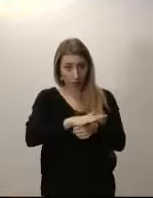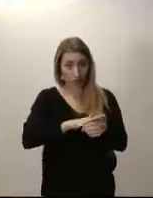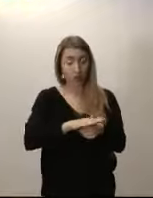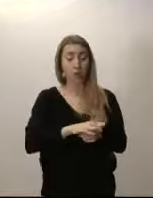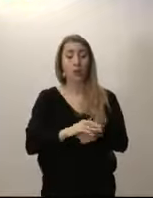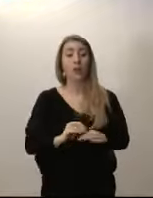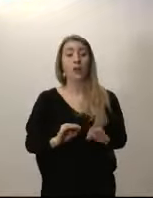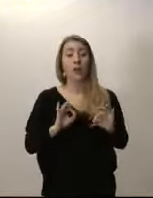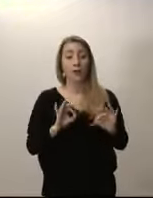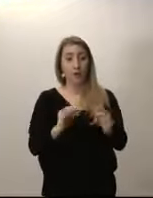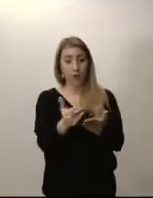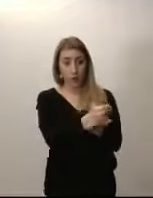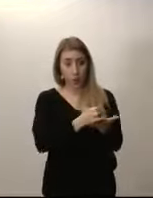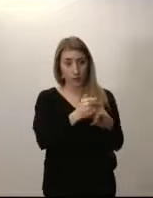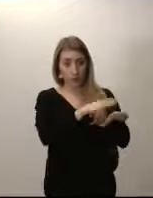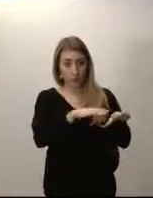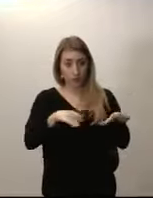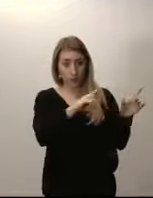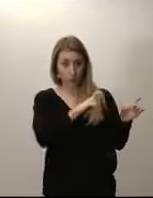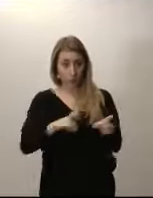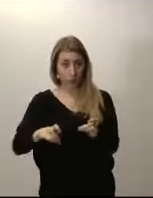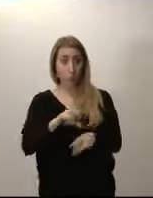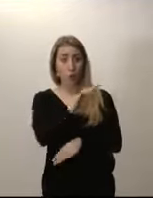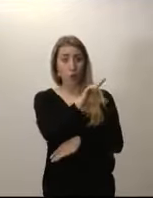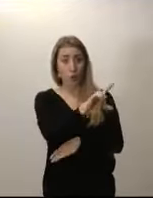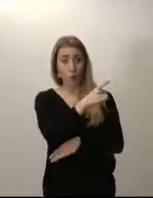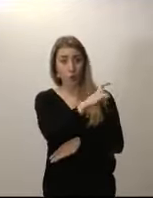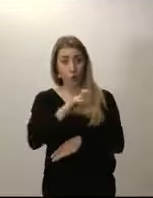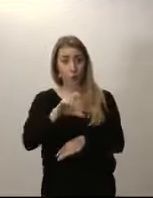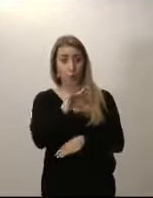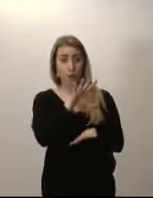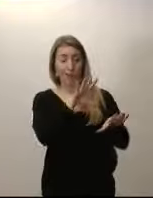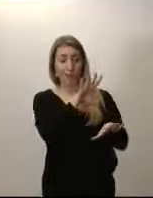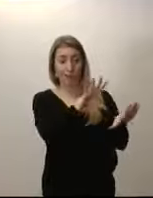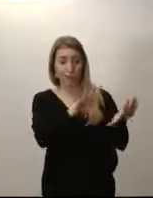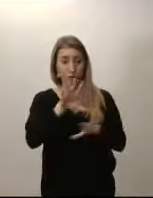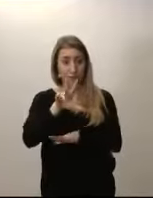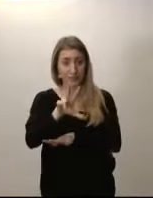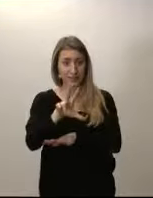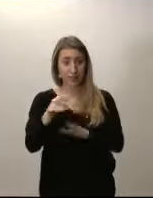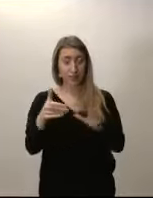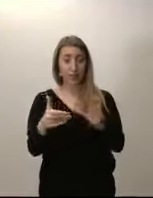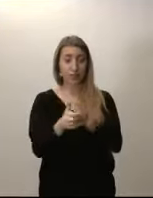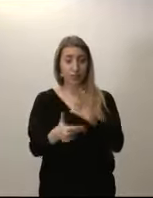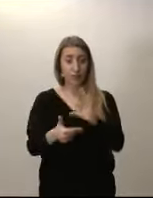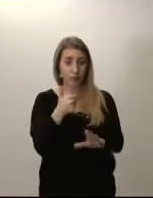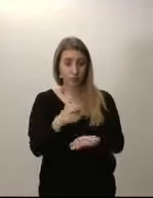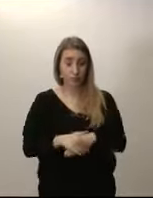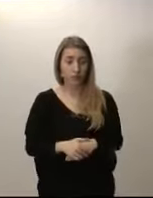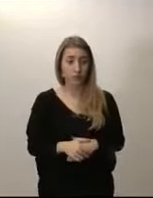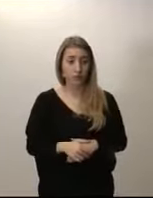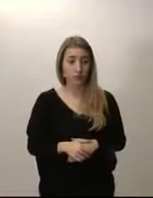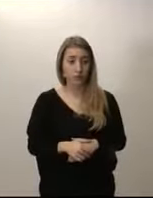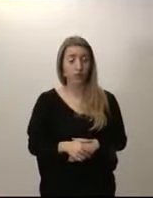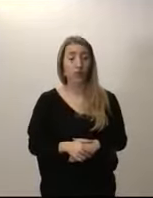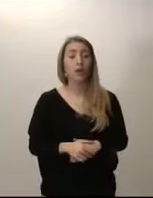recettes de stationnement est de 285 000 euros et non pas de 500 000 comme on l'a trop entendu.